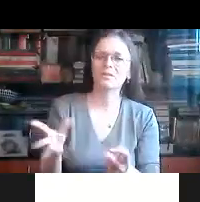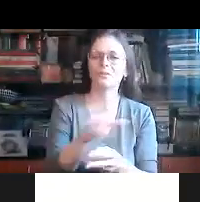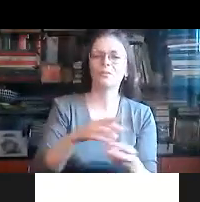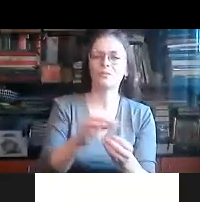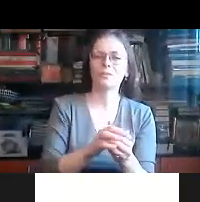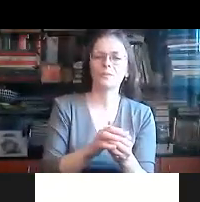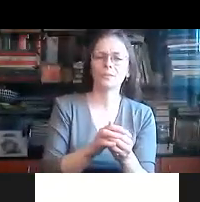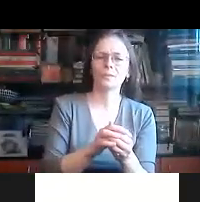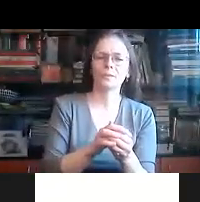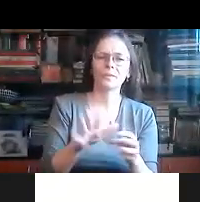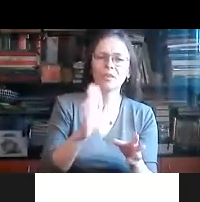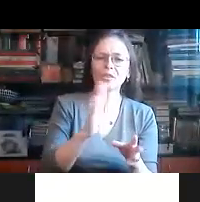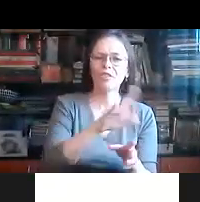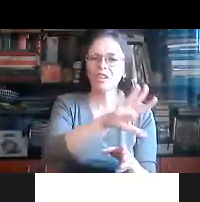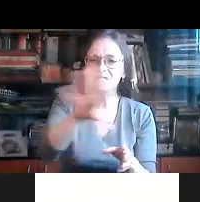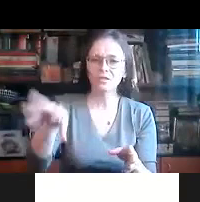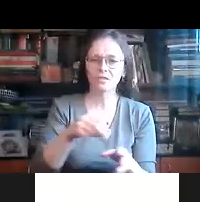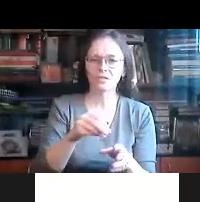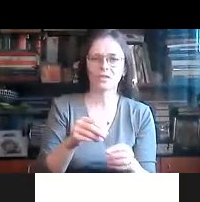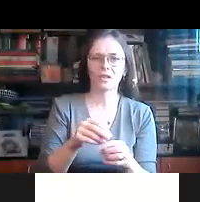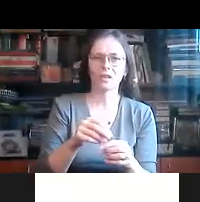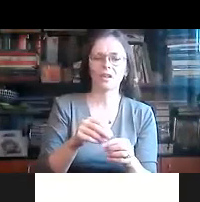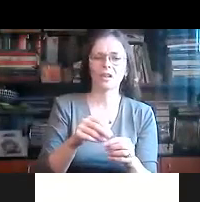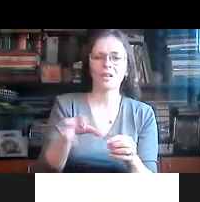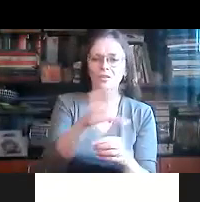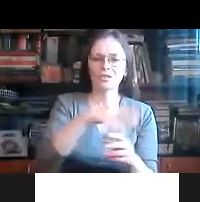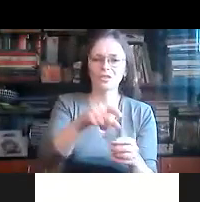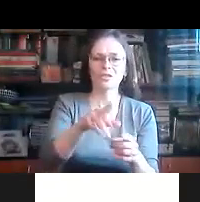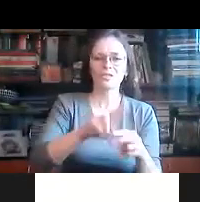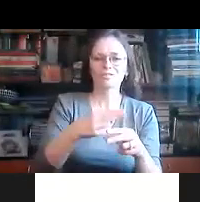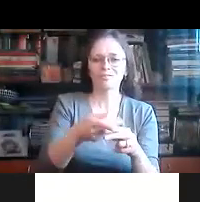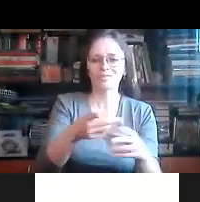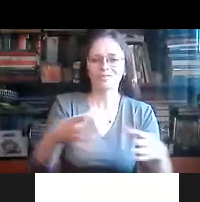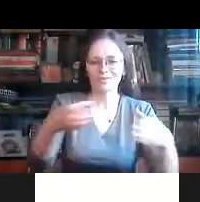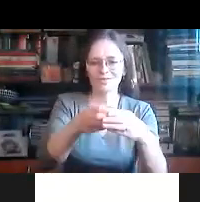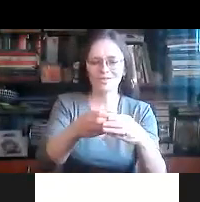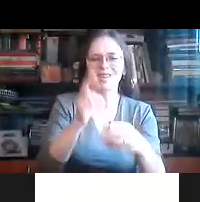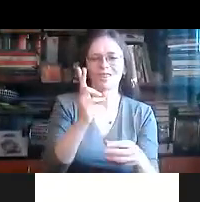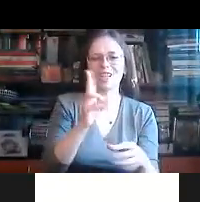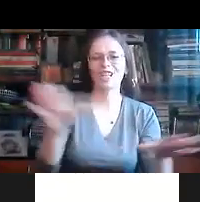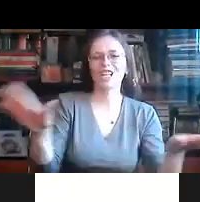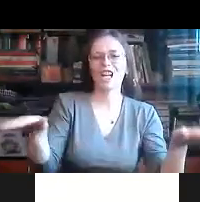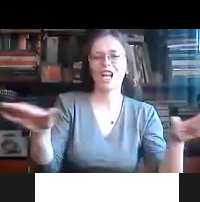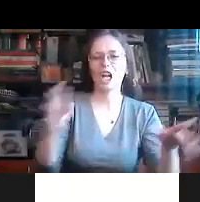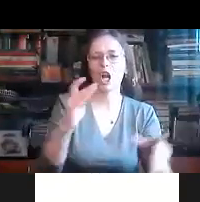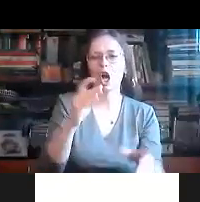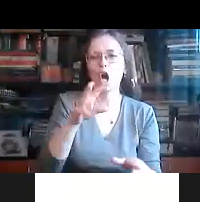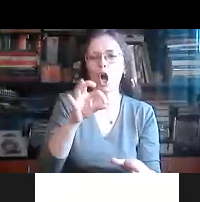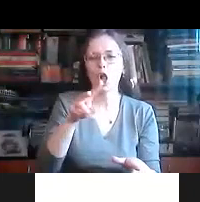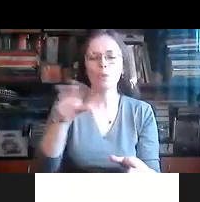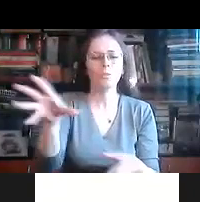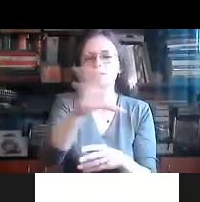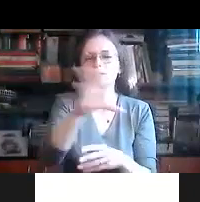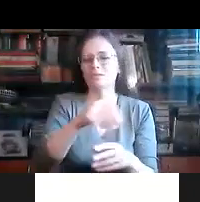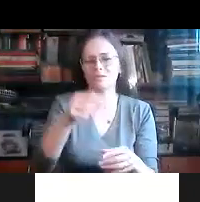«Крыла холопов», делаете просто гениальную работу. Ольга, здравствуйте. Всем-всем-всем здравствуйте. Я со своей стороны